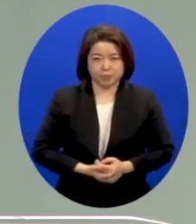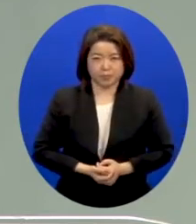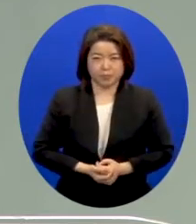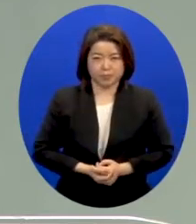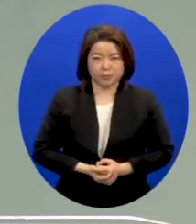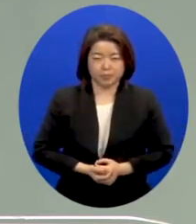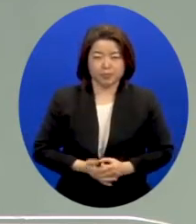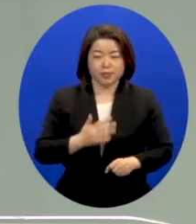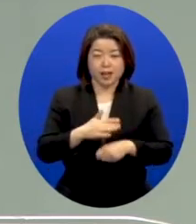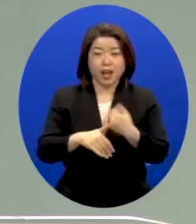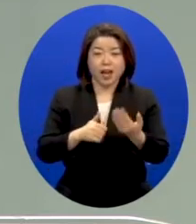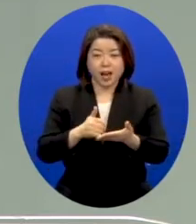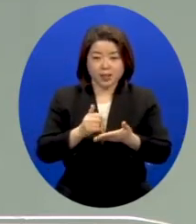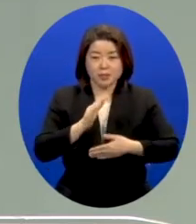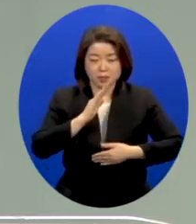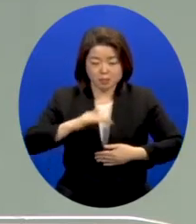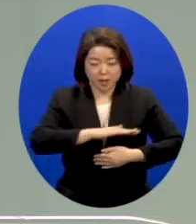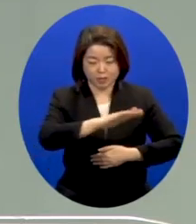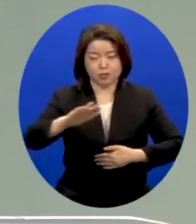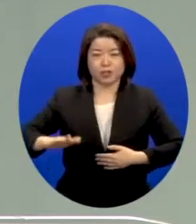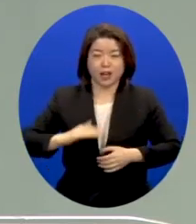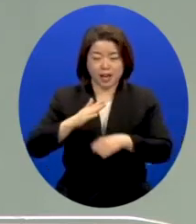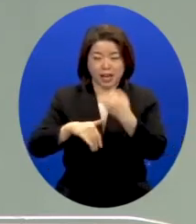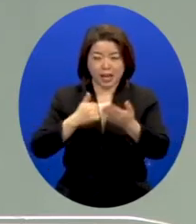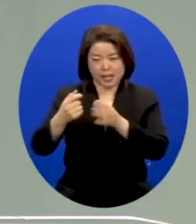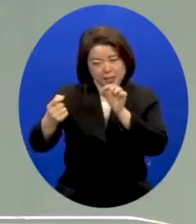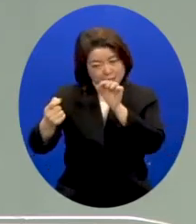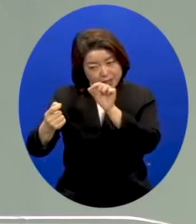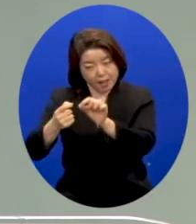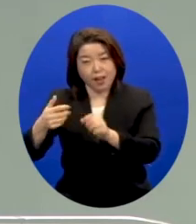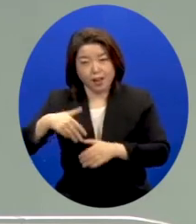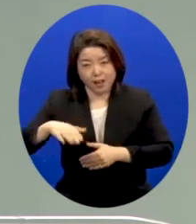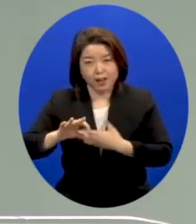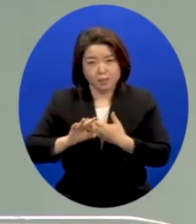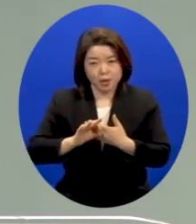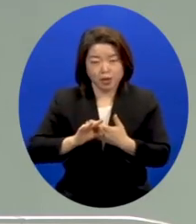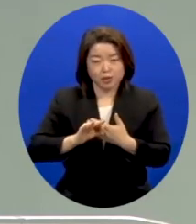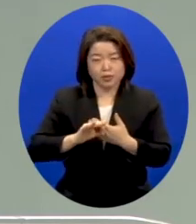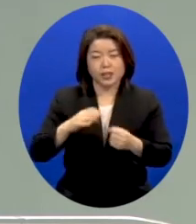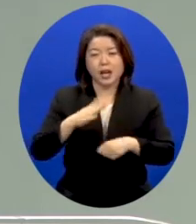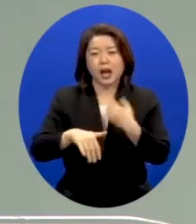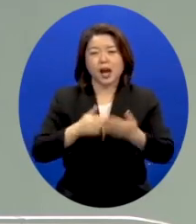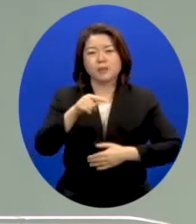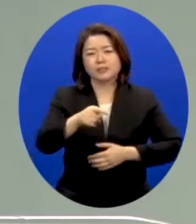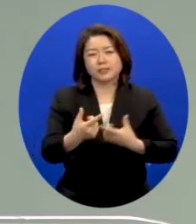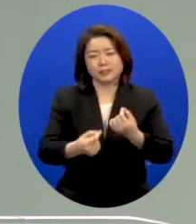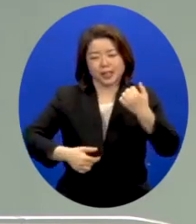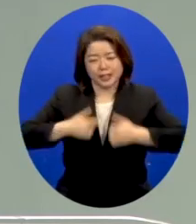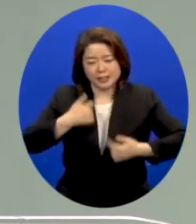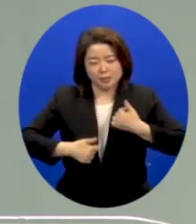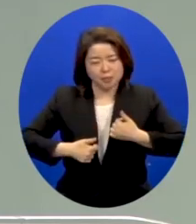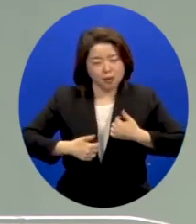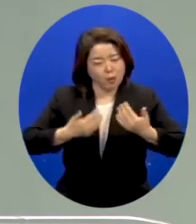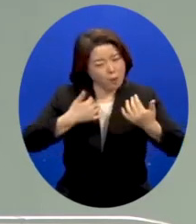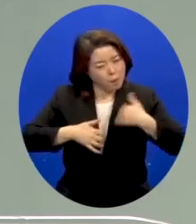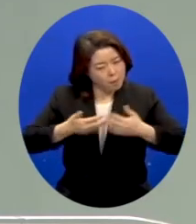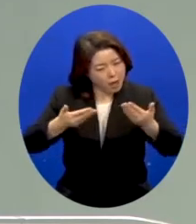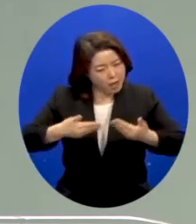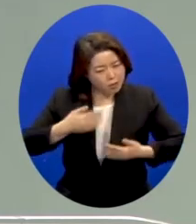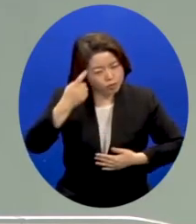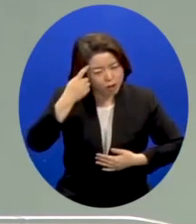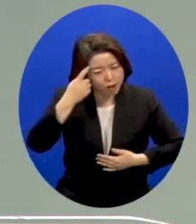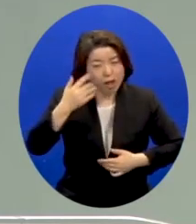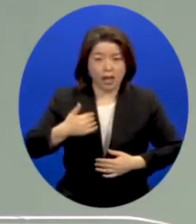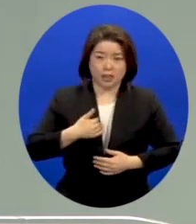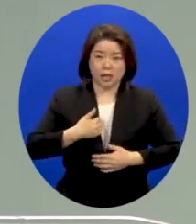하나님이 정말 우리가 그렇게 하나님께 가까이 다가가면 하나님이 우리를 그렇게 기뻐 방배 주실까 내게도